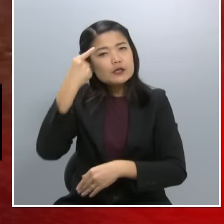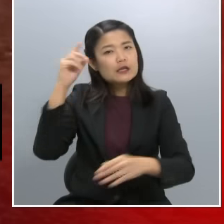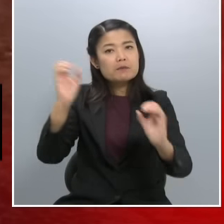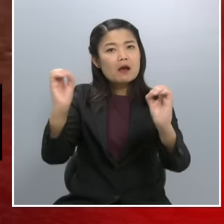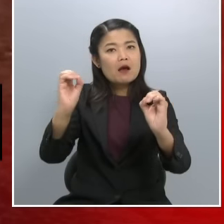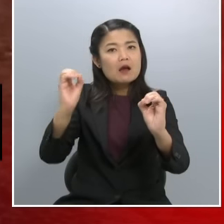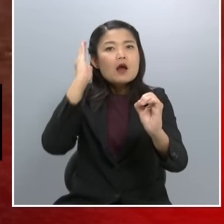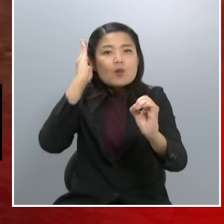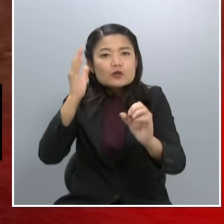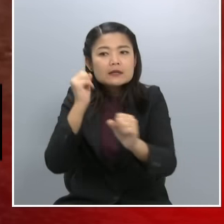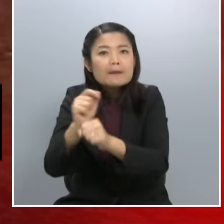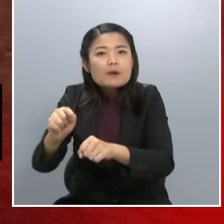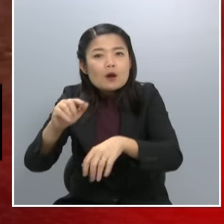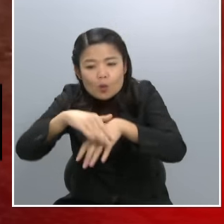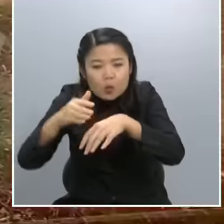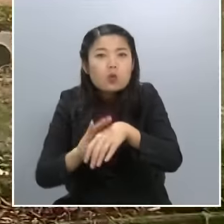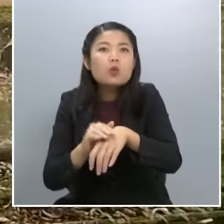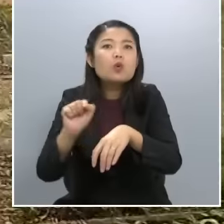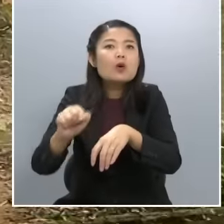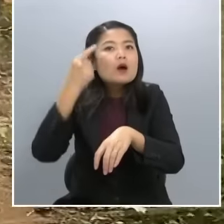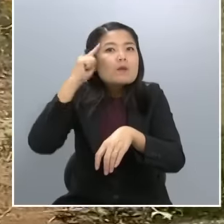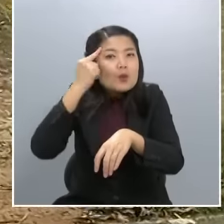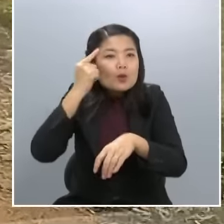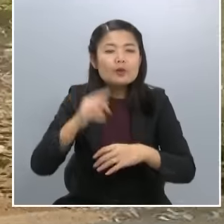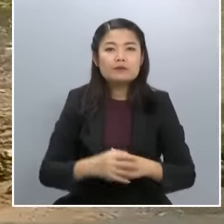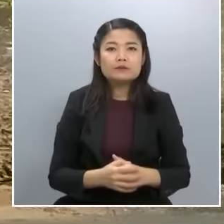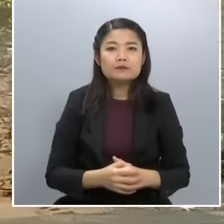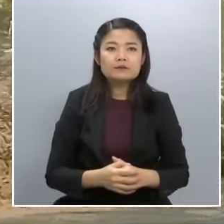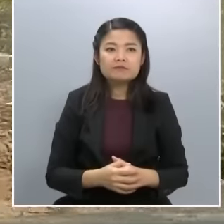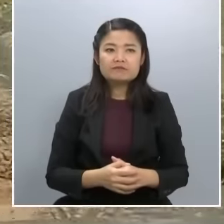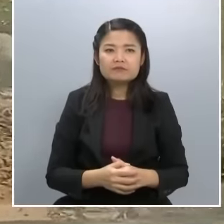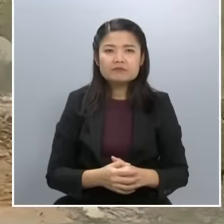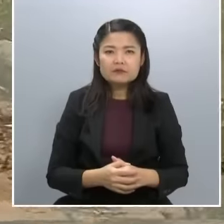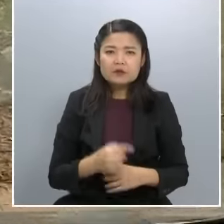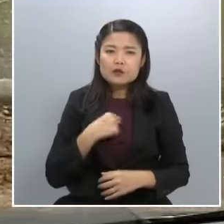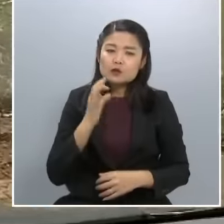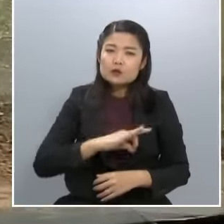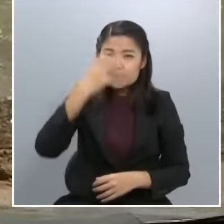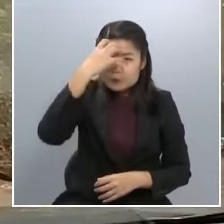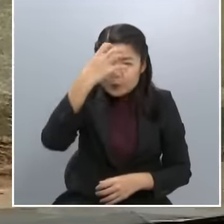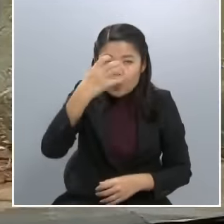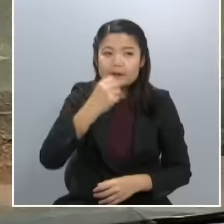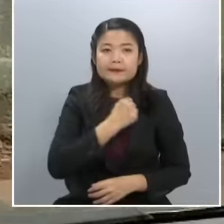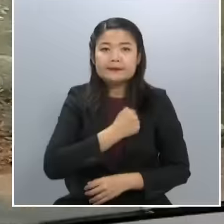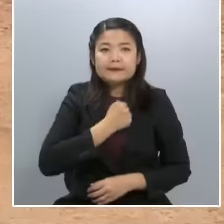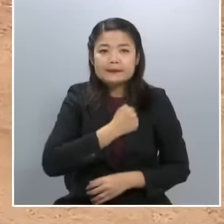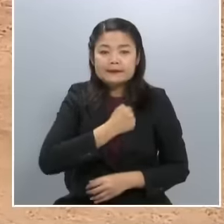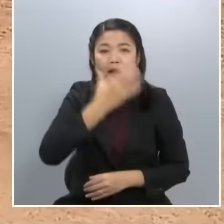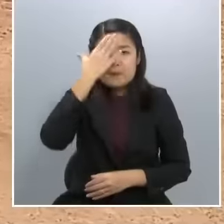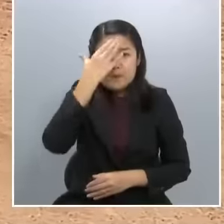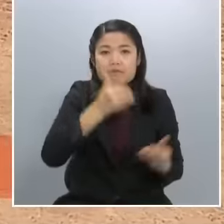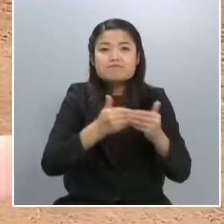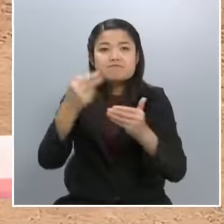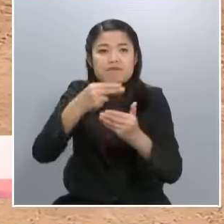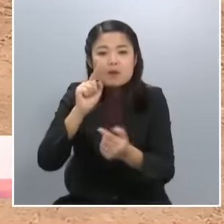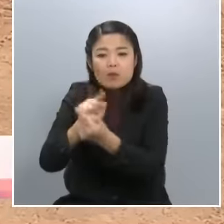ถูกเรวัฒก่อเหตุทำอนาจารย์แบบนี้ซึ่งหลังจากเหตุการณ์ที่เกิดขึ้นกับหลานยอมรับรู้สึกโกรธมากแล้วเสียใจที่พาหลานสาวไปเจอกับเหตุการณ์แบบ